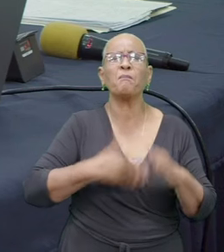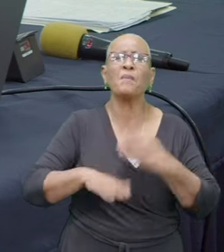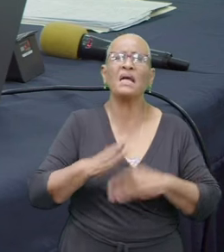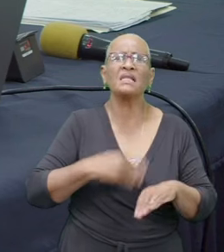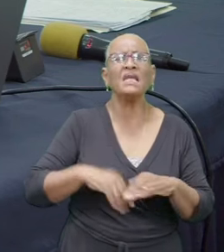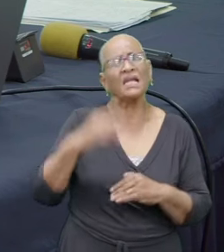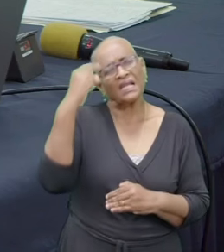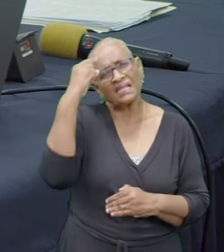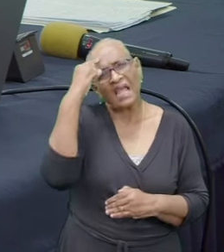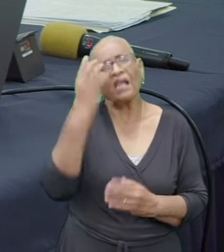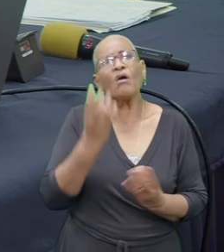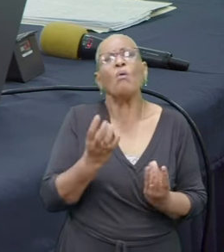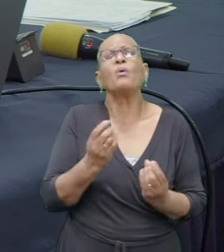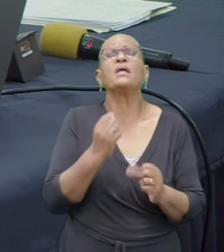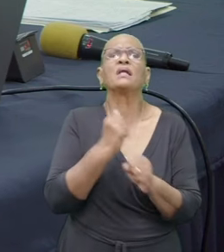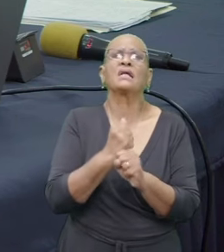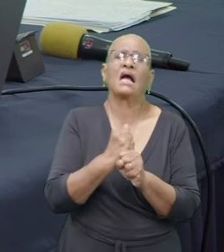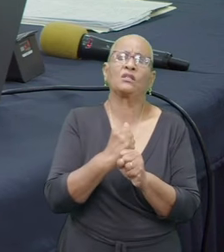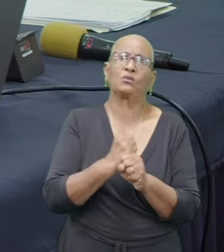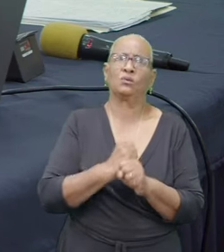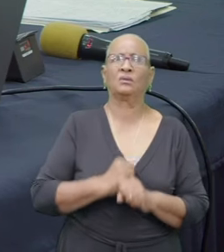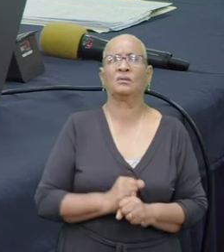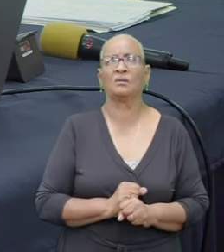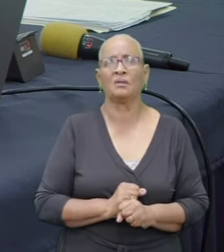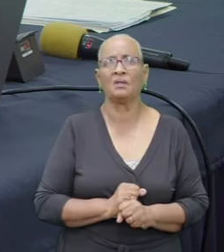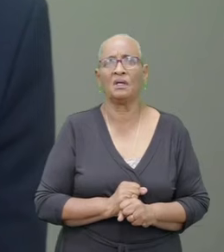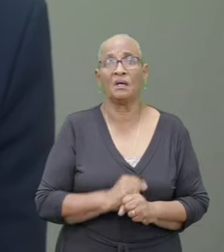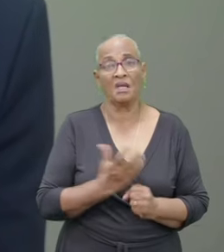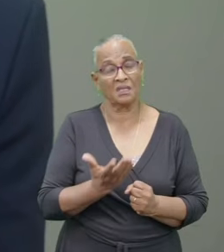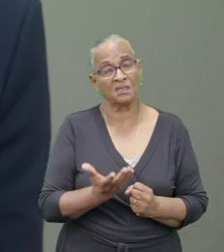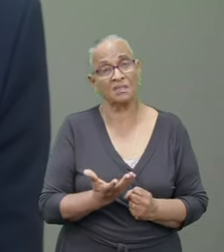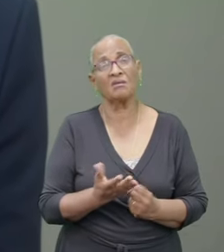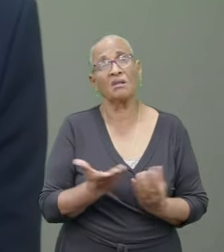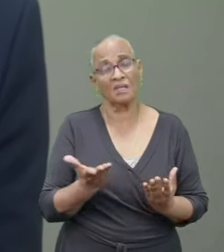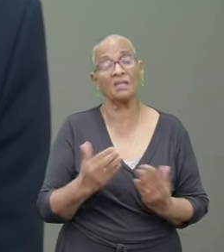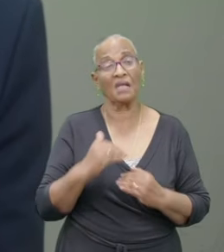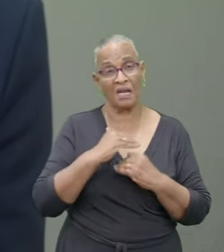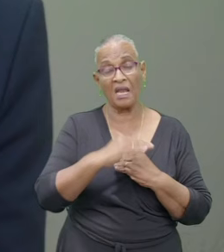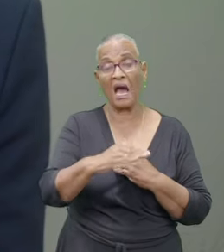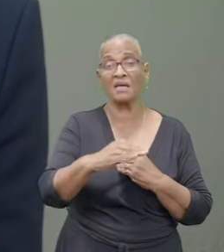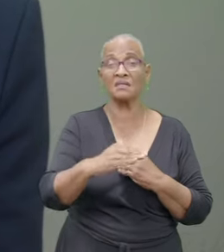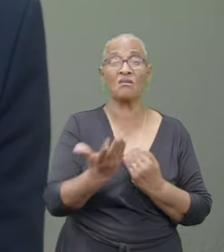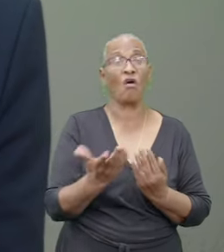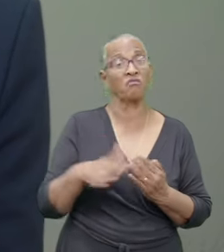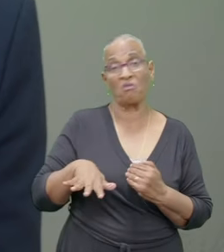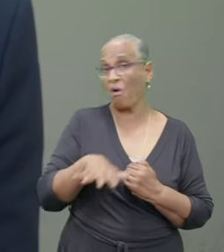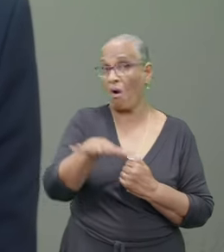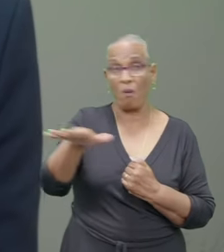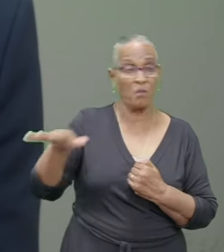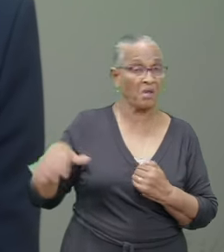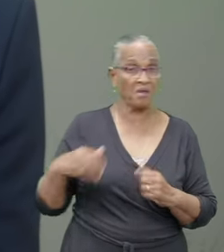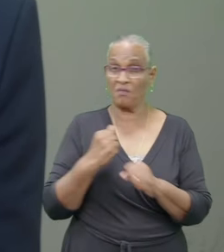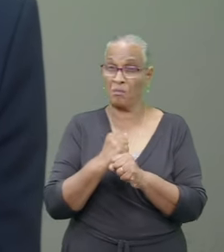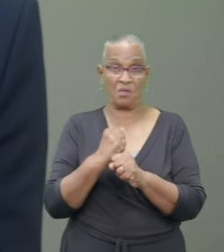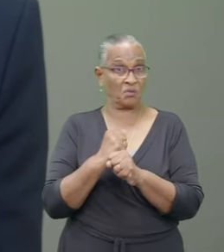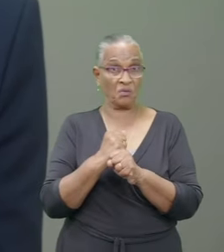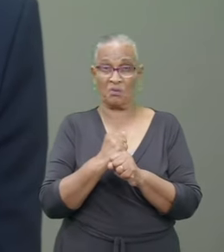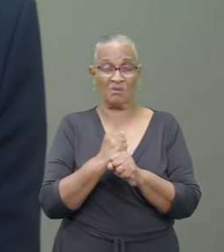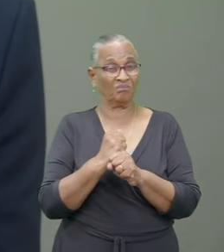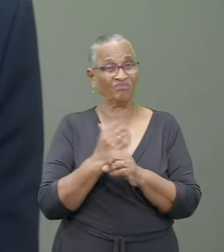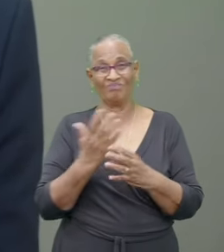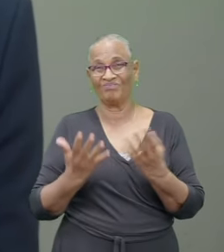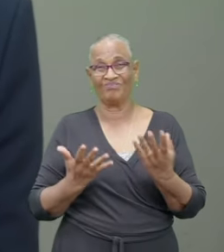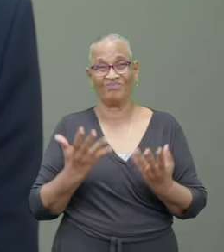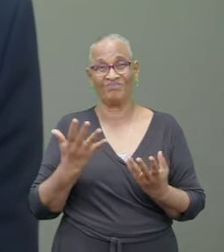De push-factoren daar is eigenlijk dat de randvoorwaarden in het land of de omgeving waar mensen werken zich